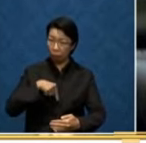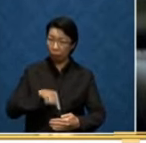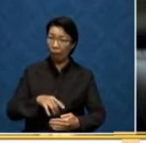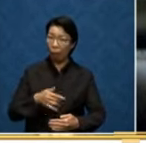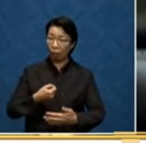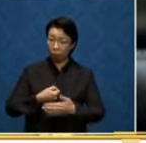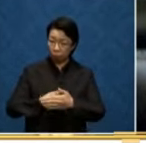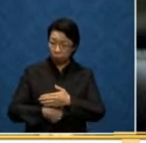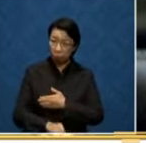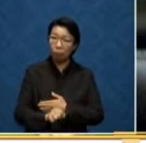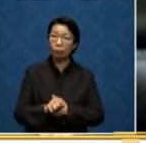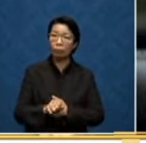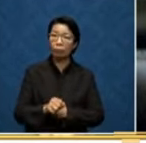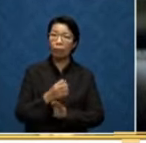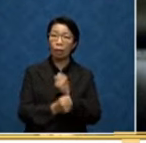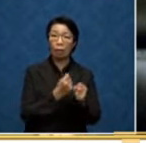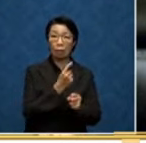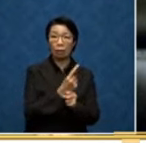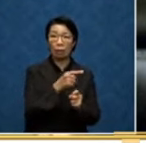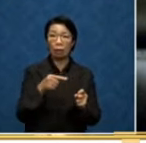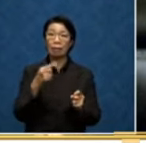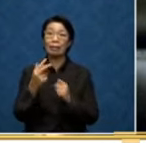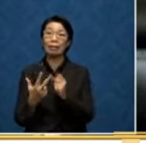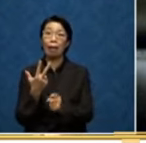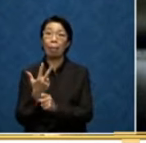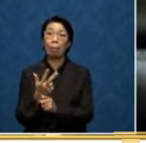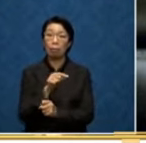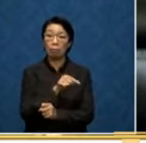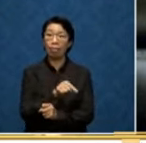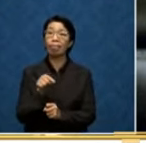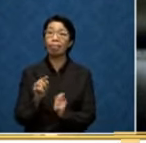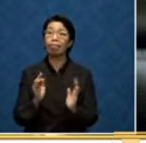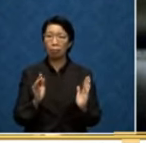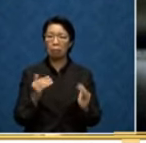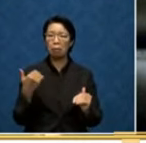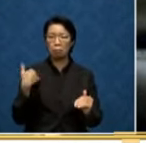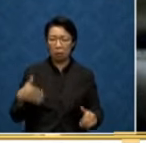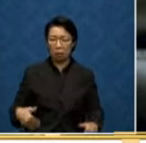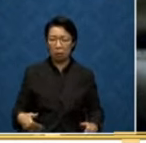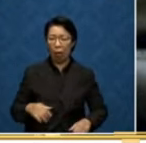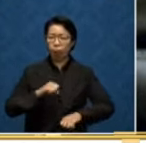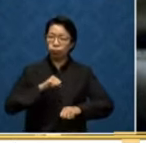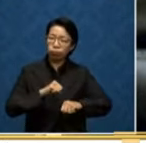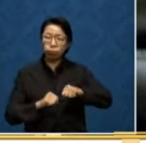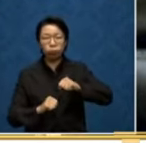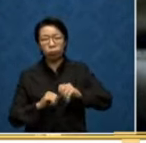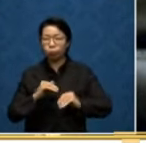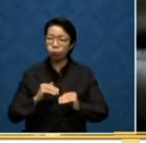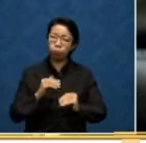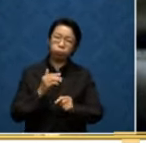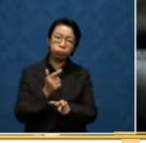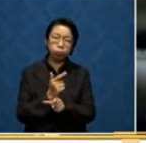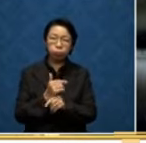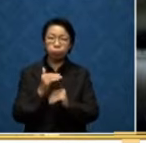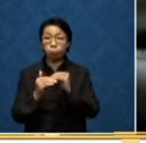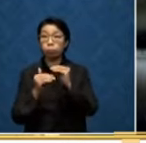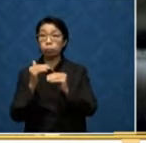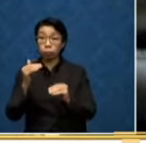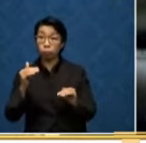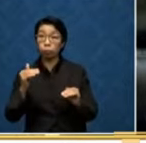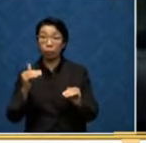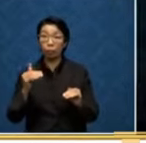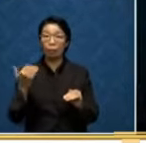คัญก็คือช่วงอายุ 1-3 ปีซึ่งจะมีพัฒนาการตรงนี้แ